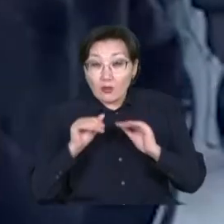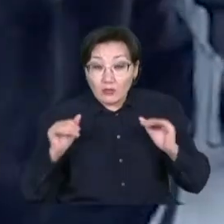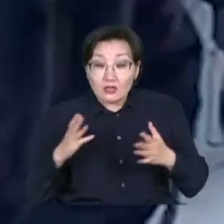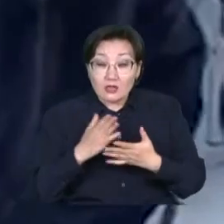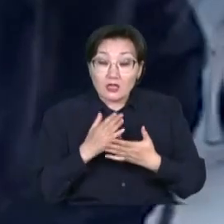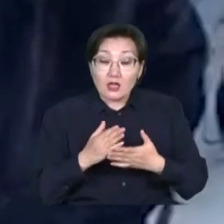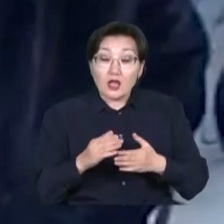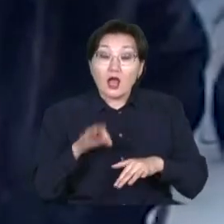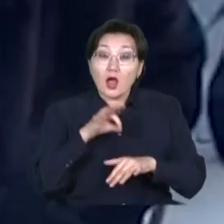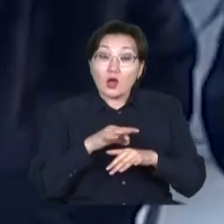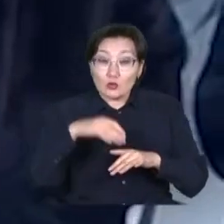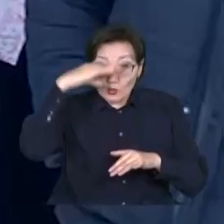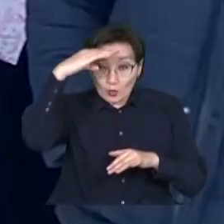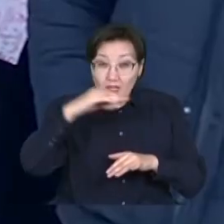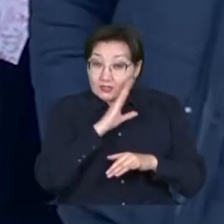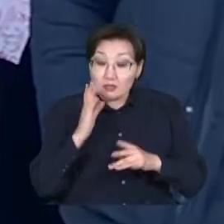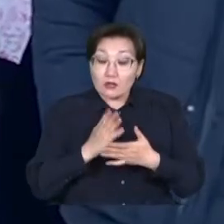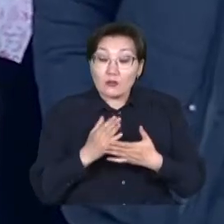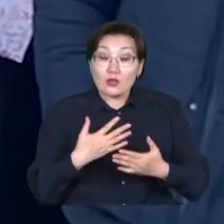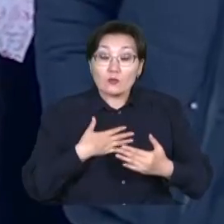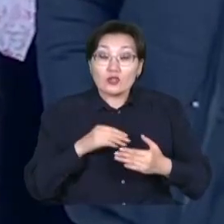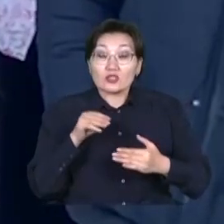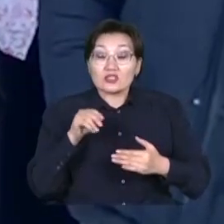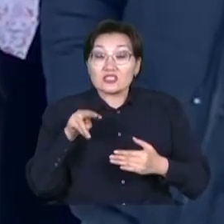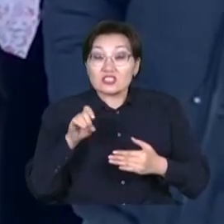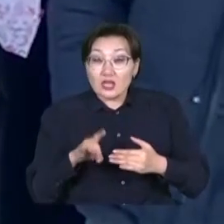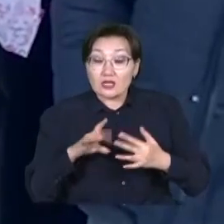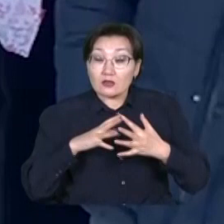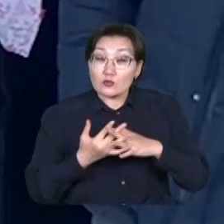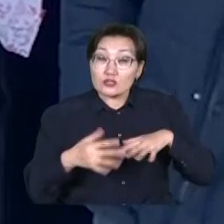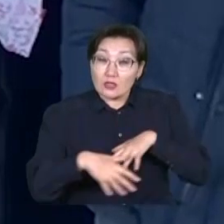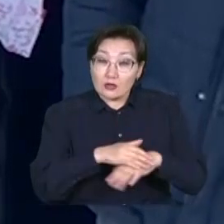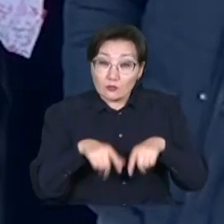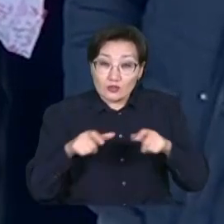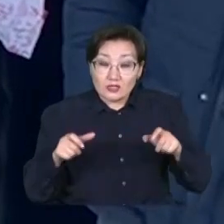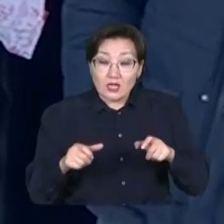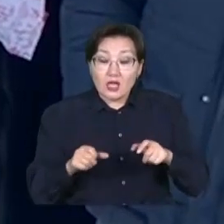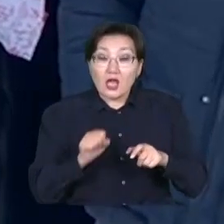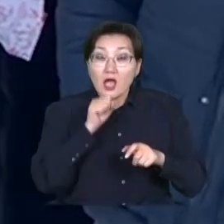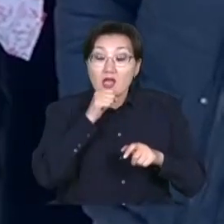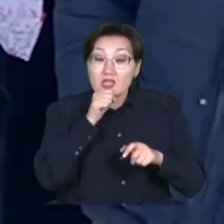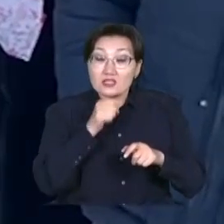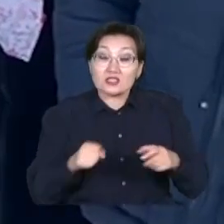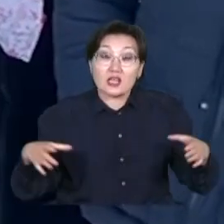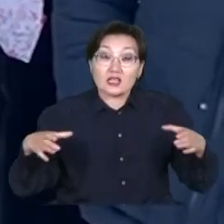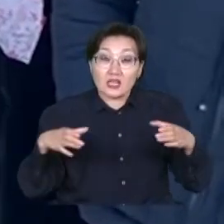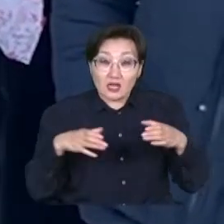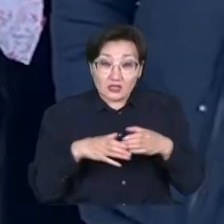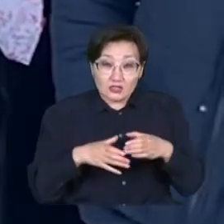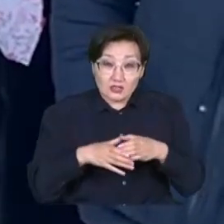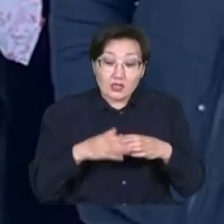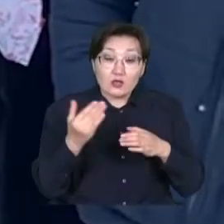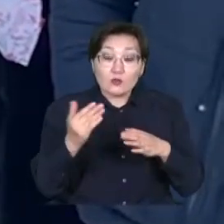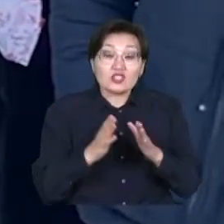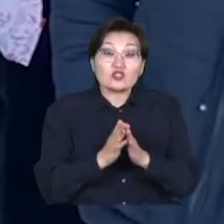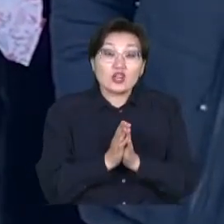ауру ата-аналары бар. Біз мынау Қызылжар кентінің тұрғындары, ақсақалдар алқасы, әжелер сіздерден